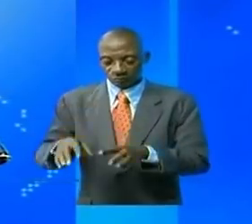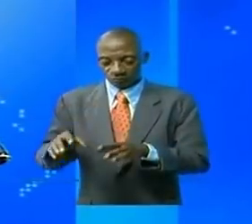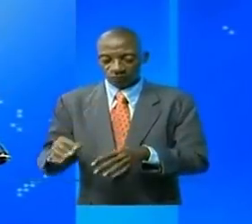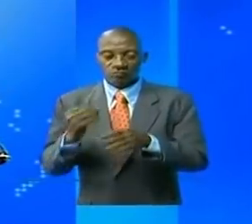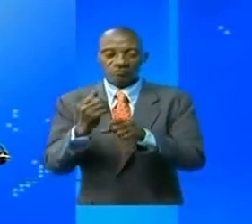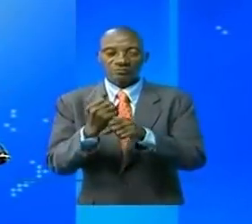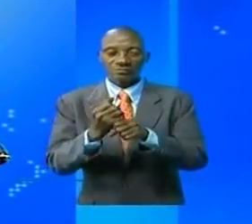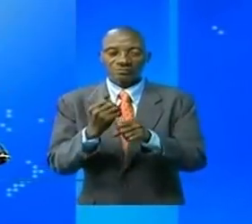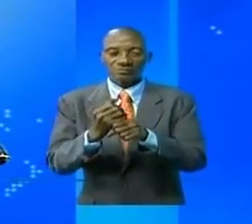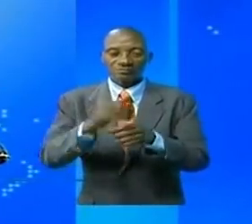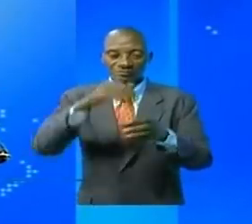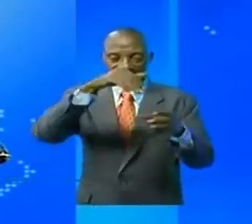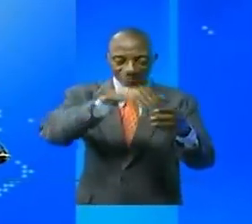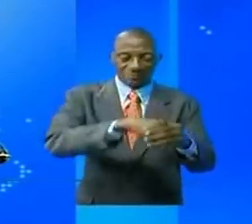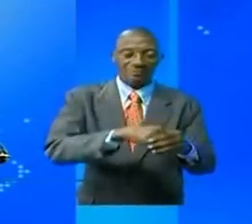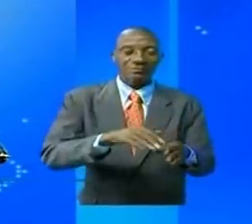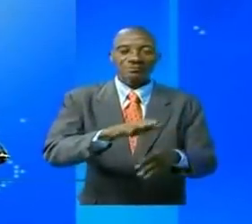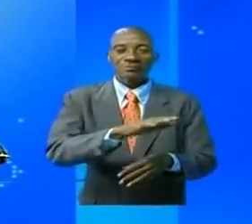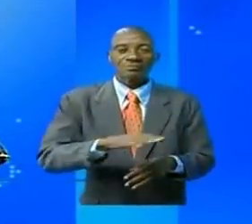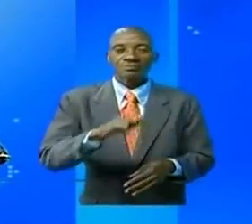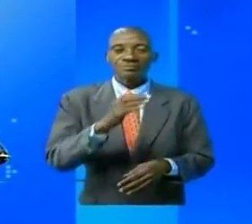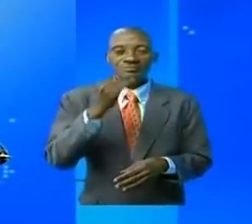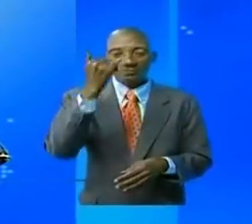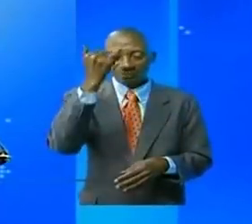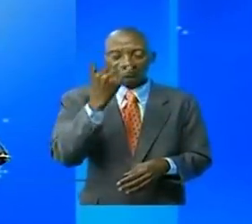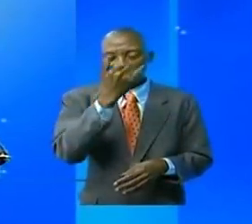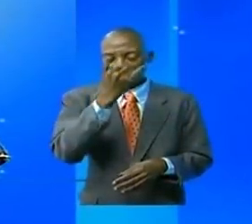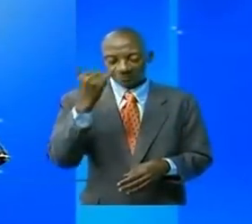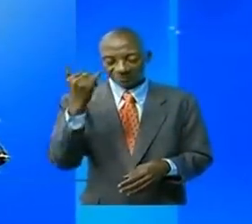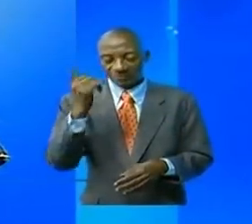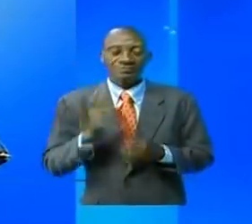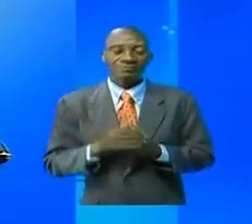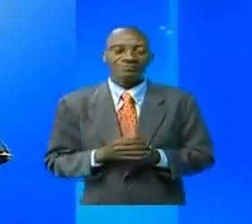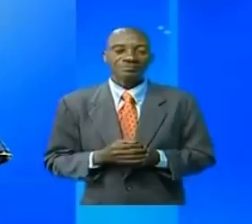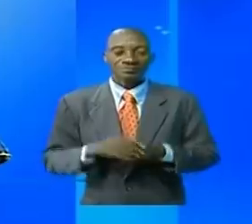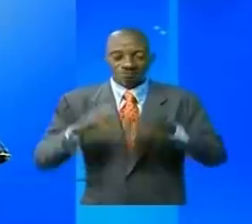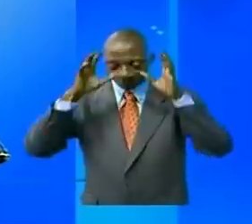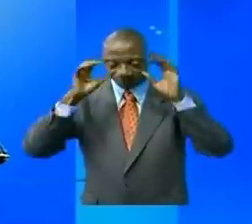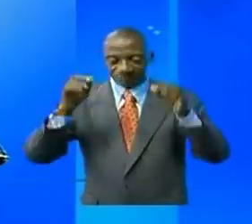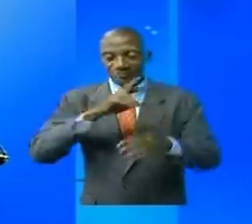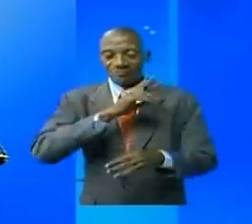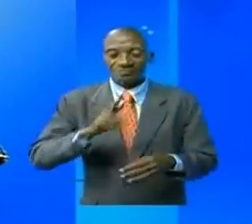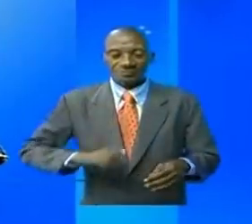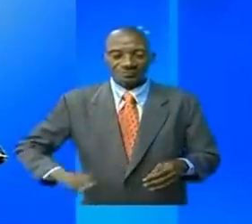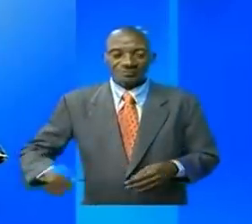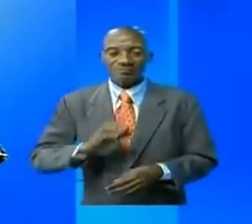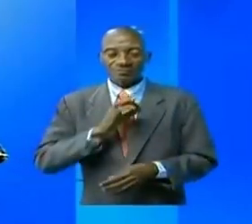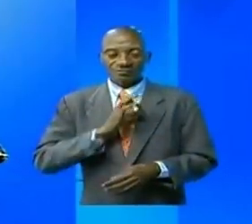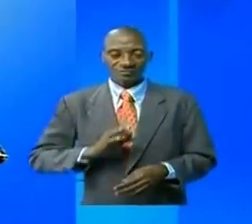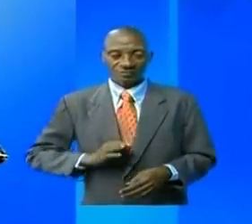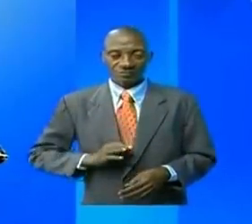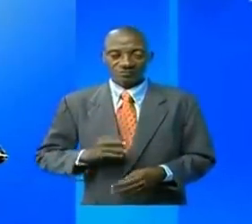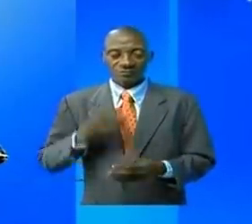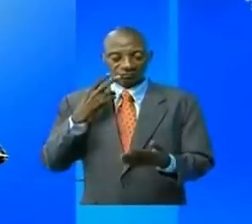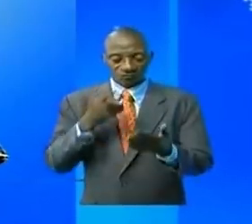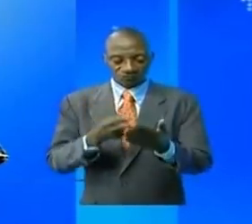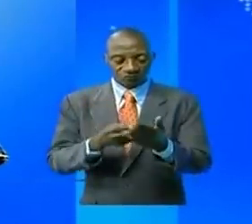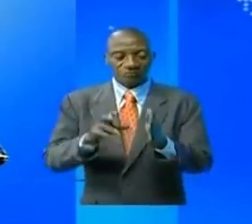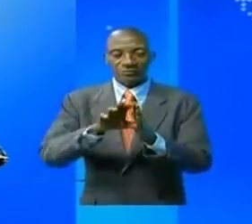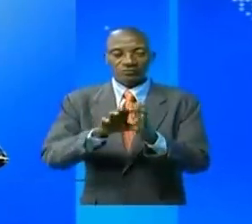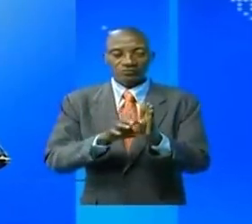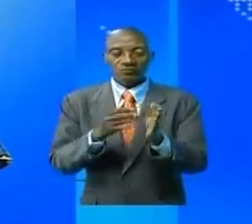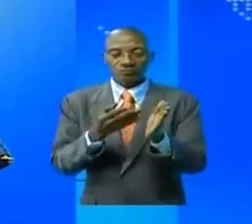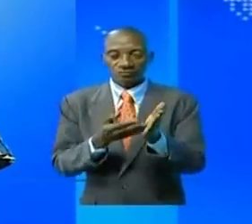République démocratique du Congo auprès de la République italienne. Le président de la République, vu la